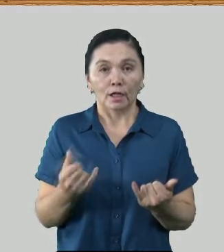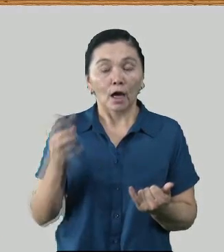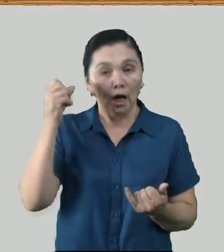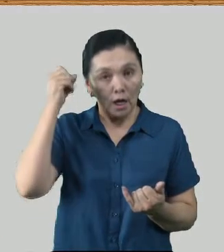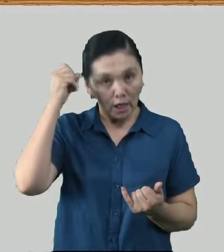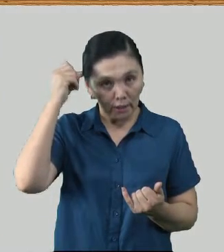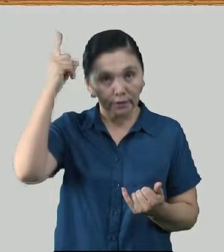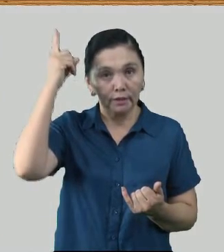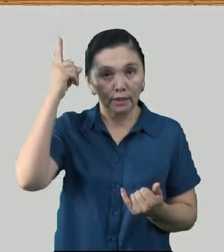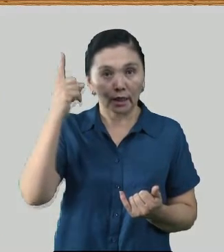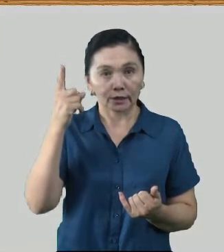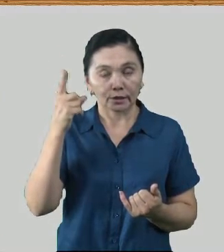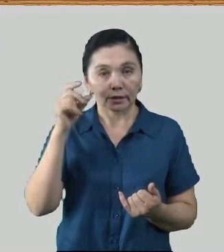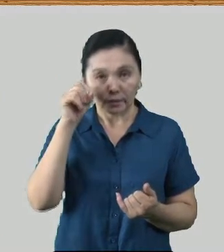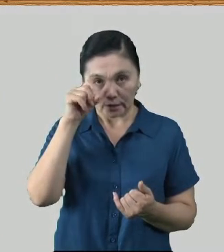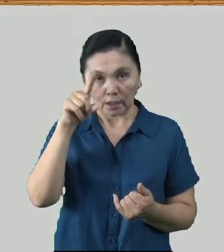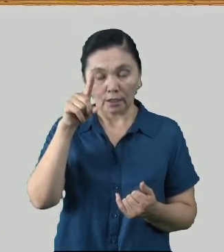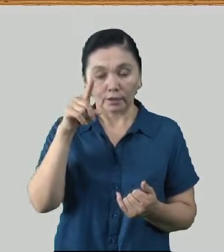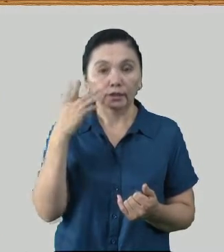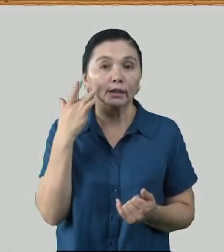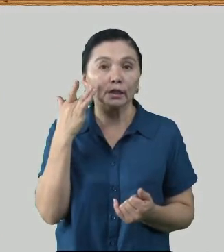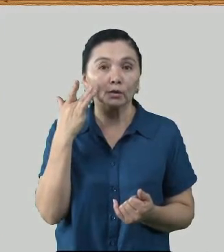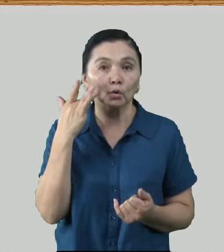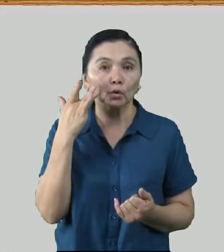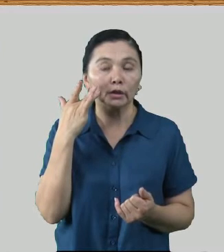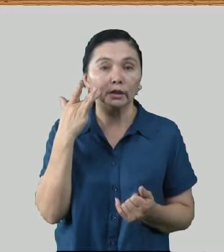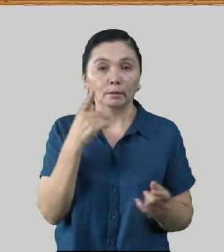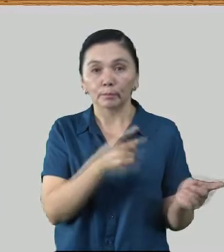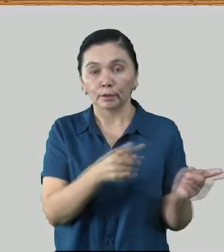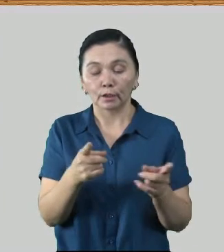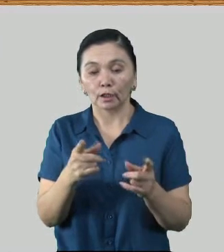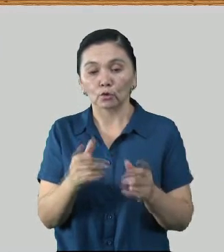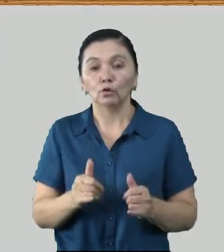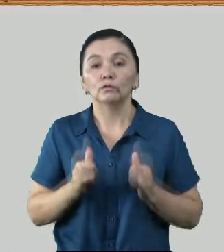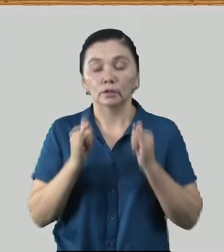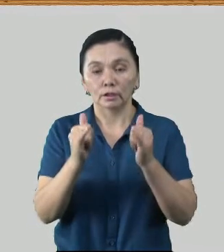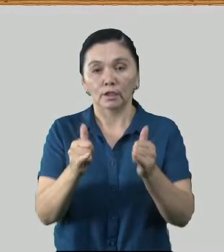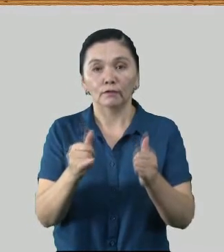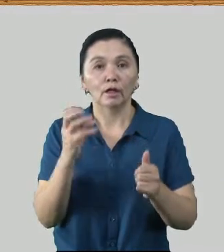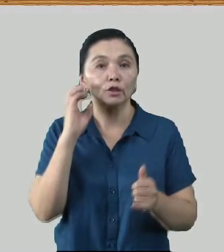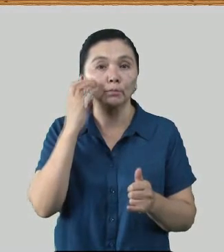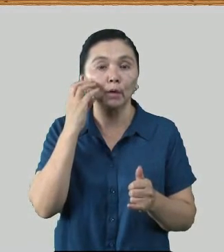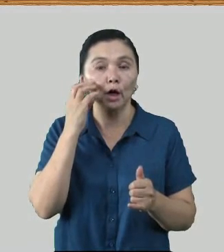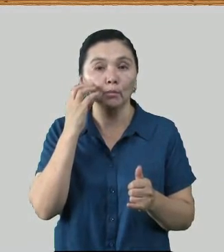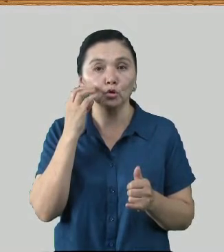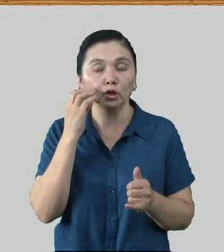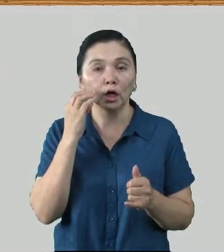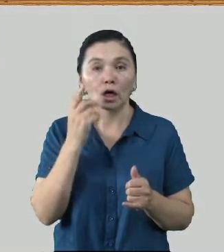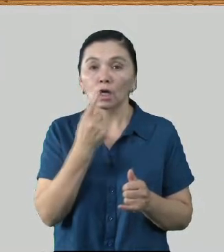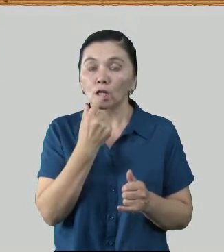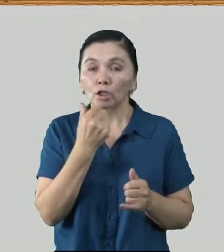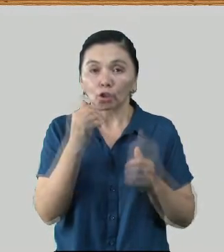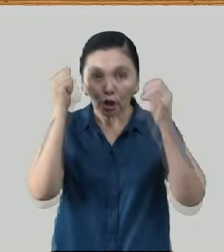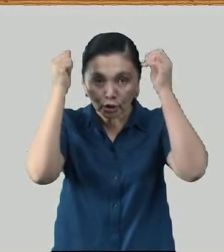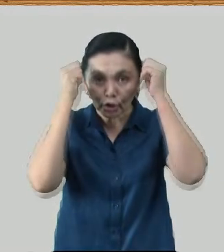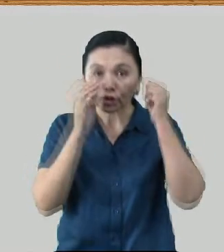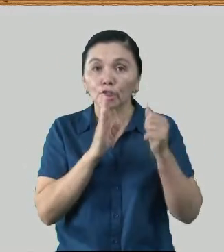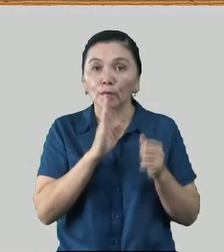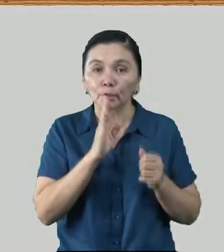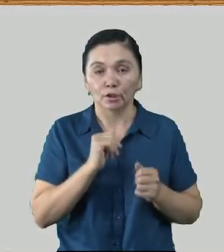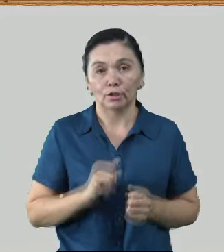отгадайте загадки, которая приготовила для вас бабушка Красной Шапочки.